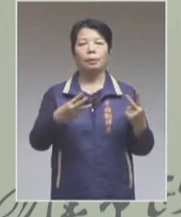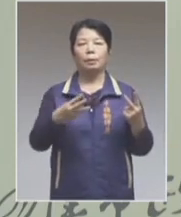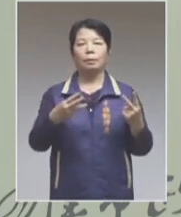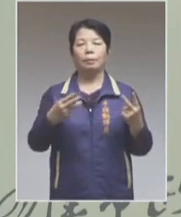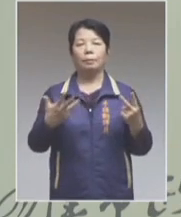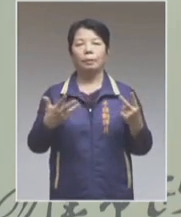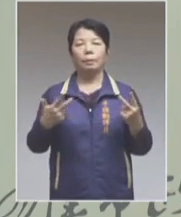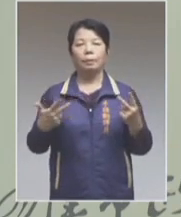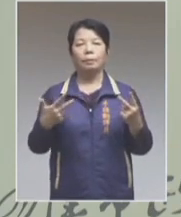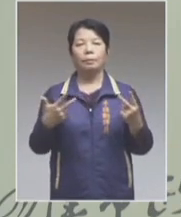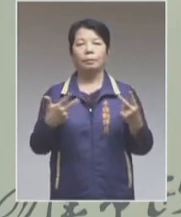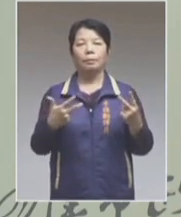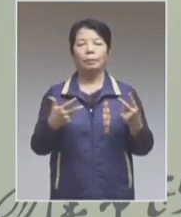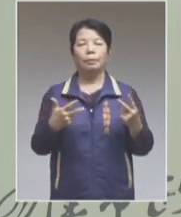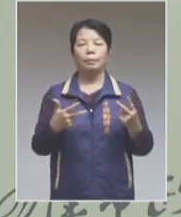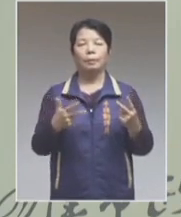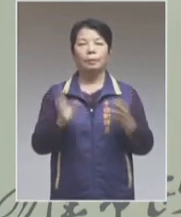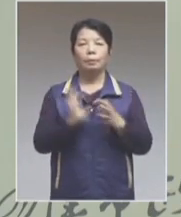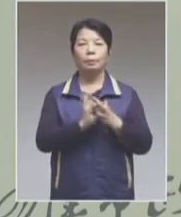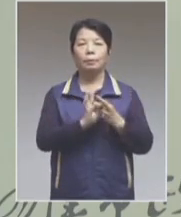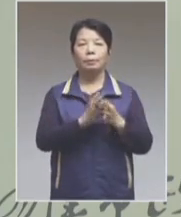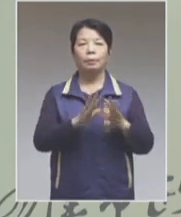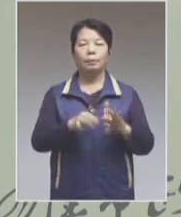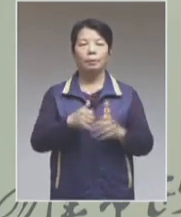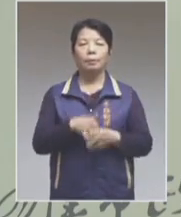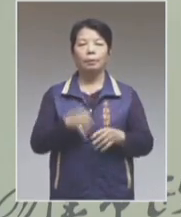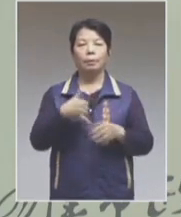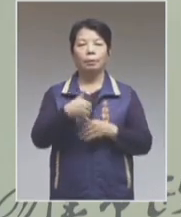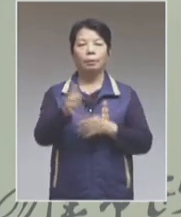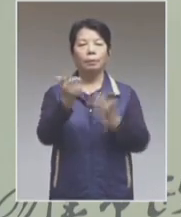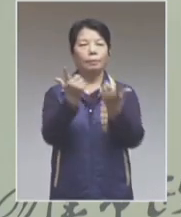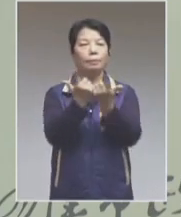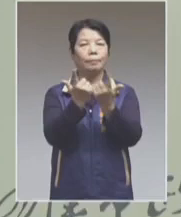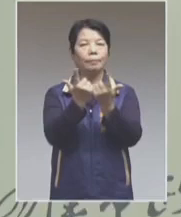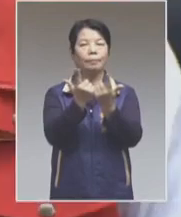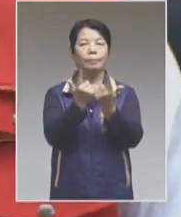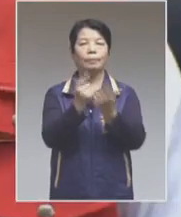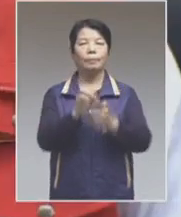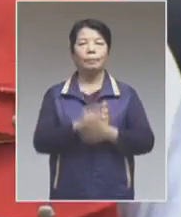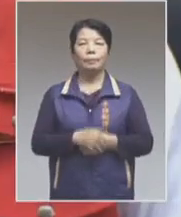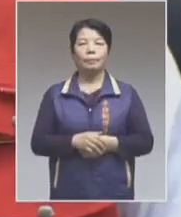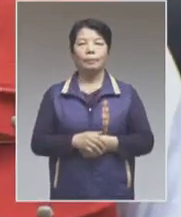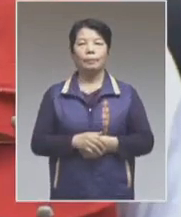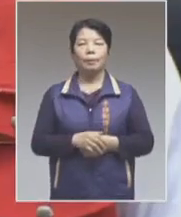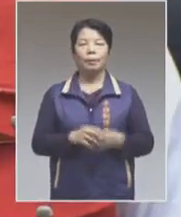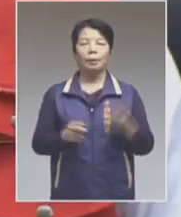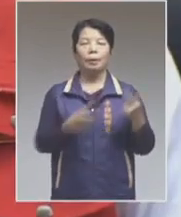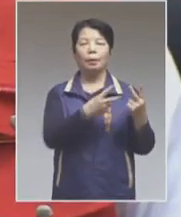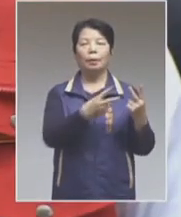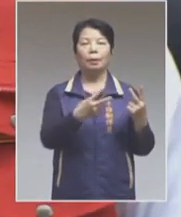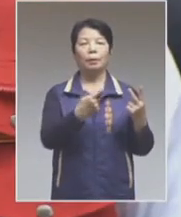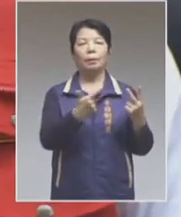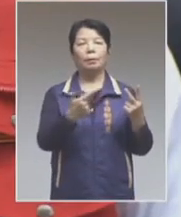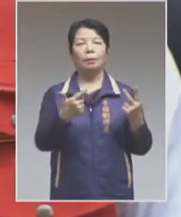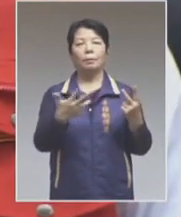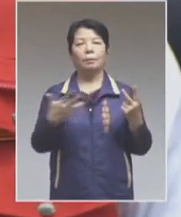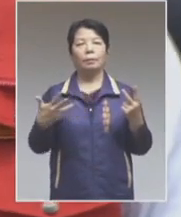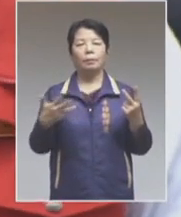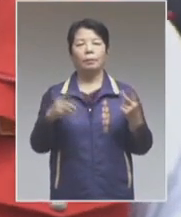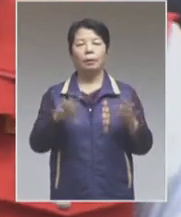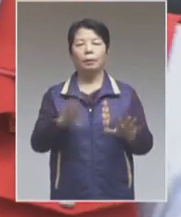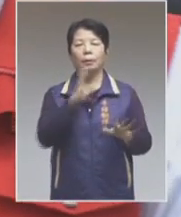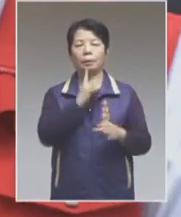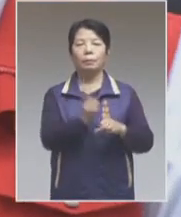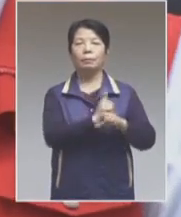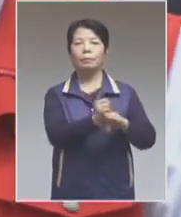23387，好、哦，这一位有到北部，好、哦，那因为22688他本身是一位计程车